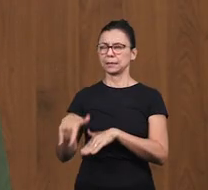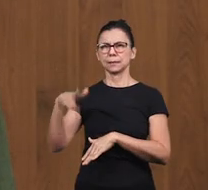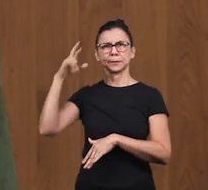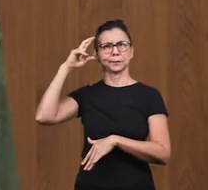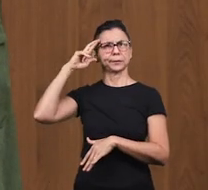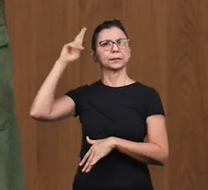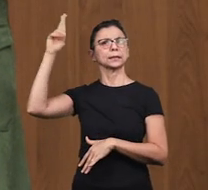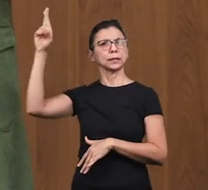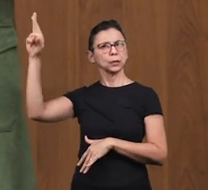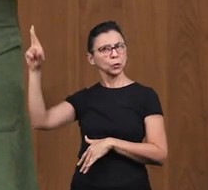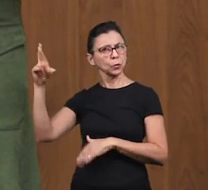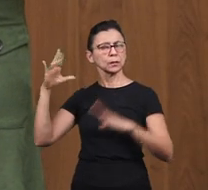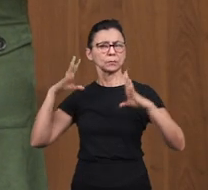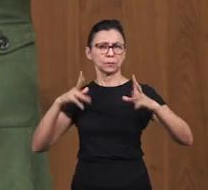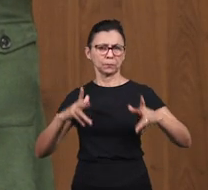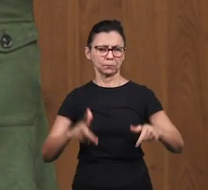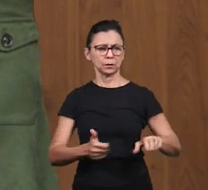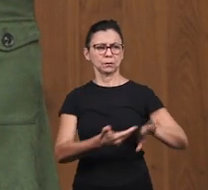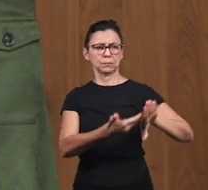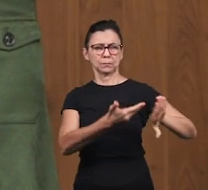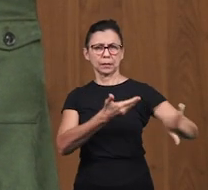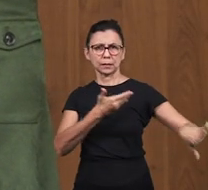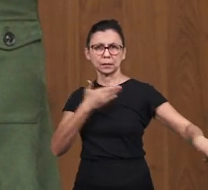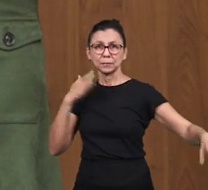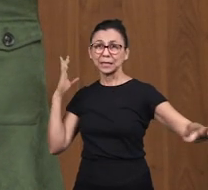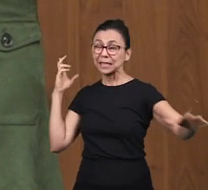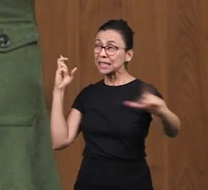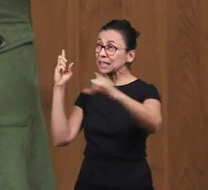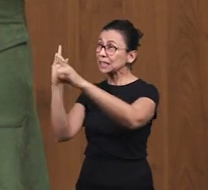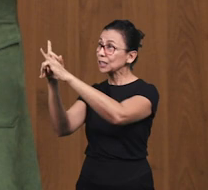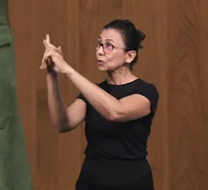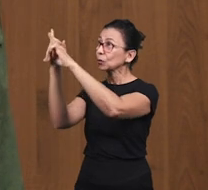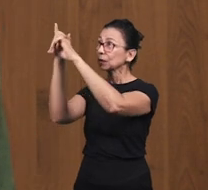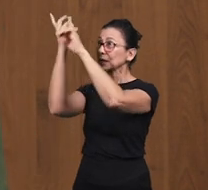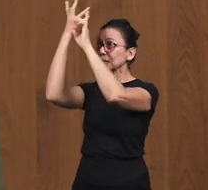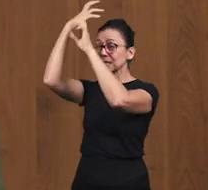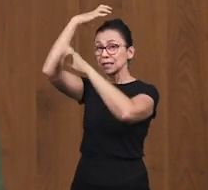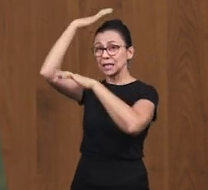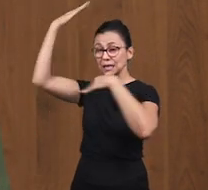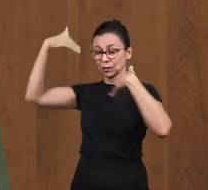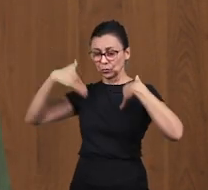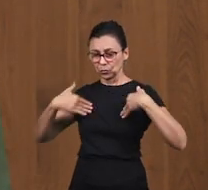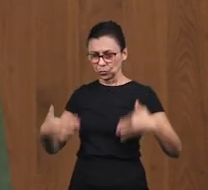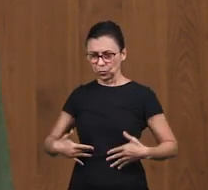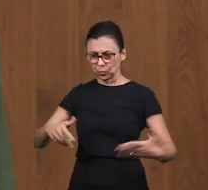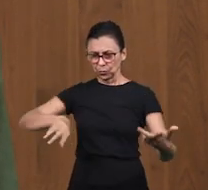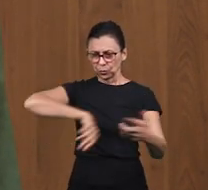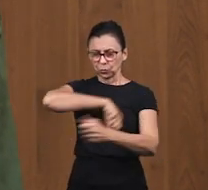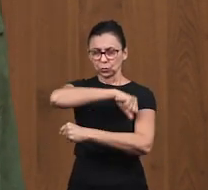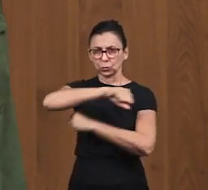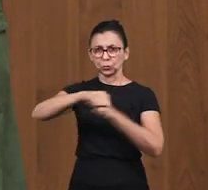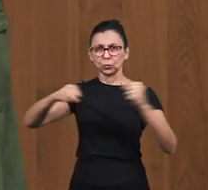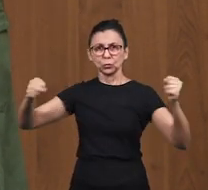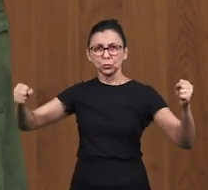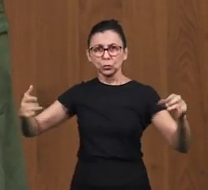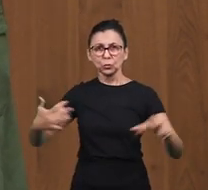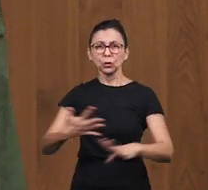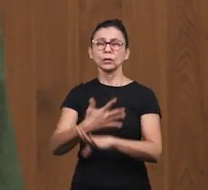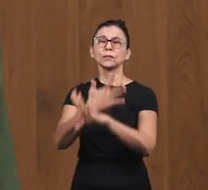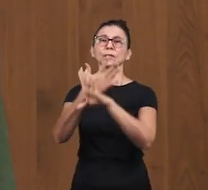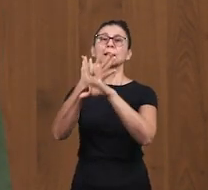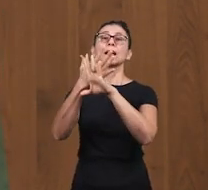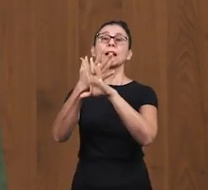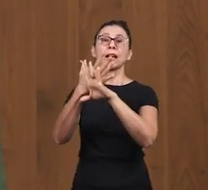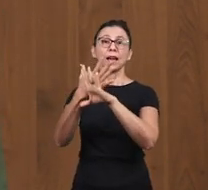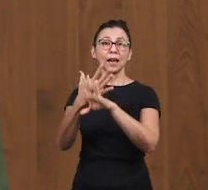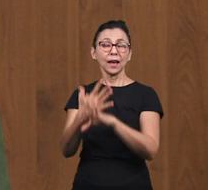se prépare pour la rencontre avec ce roi, la rencontre d'un corps glorifié. Le psalmiste dit